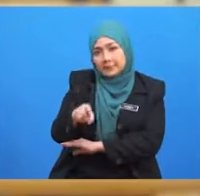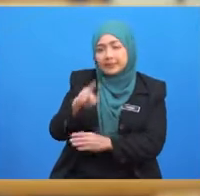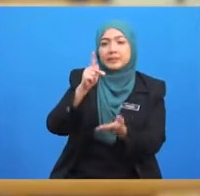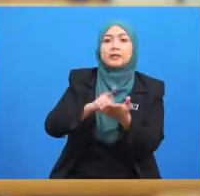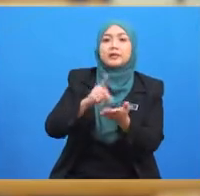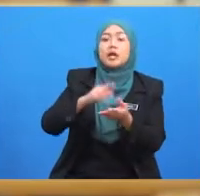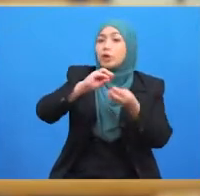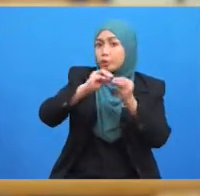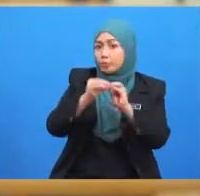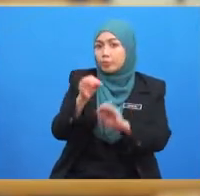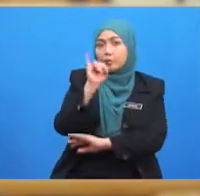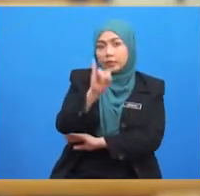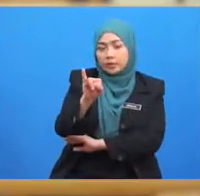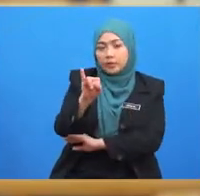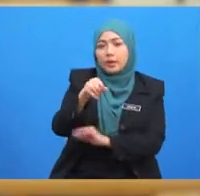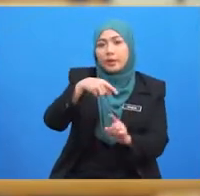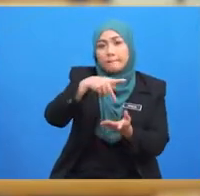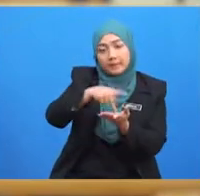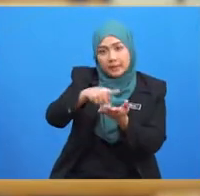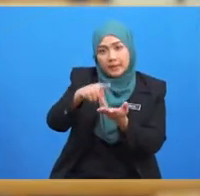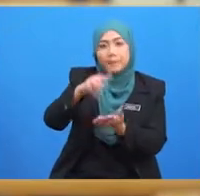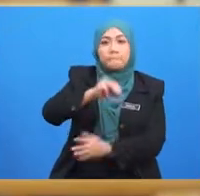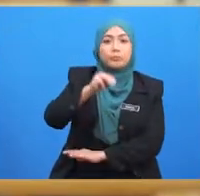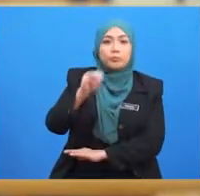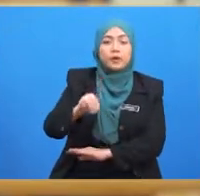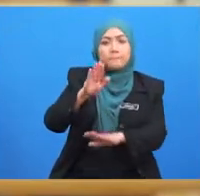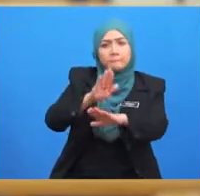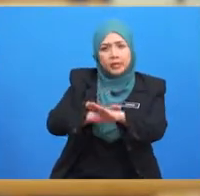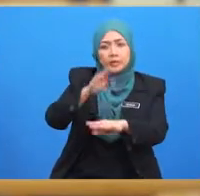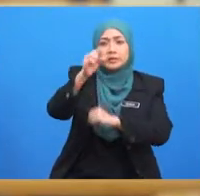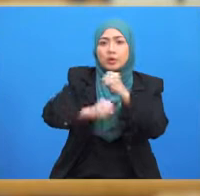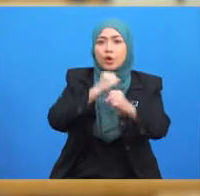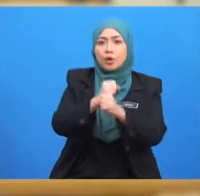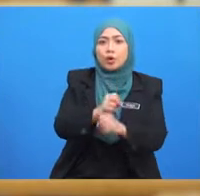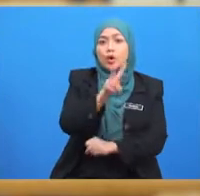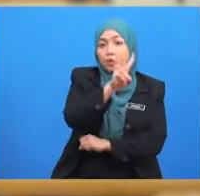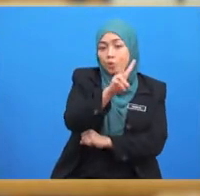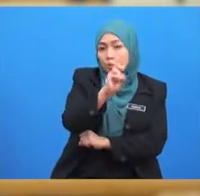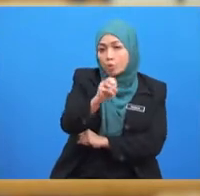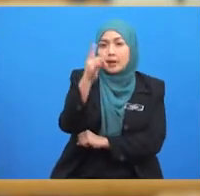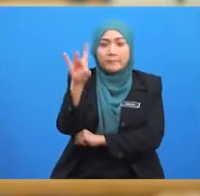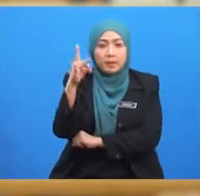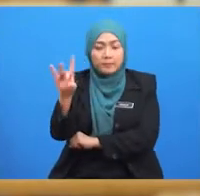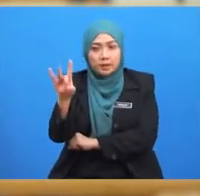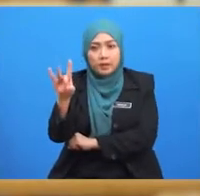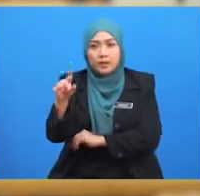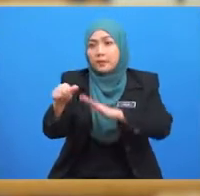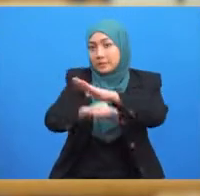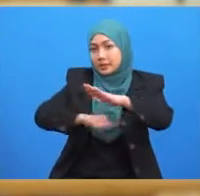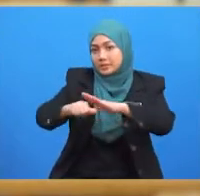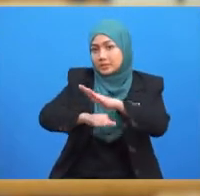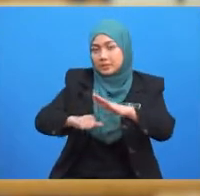nomor indeks bilangan murid pada tahun 2018 berasaskan